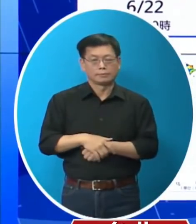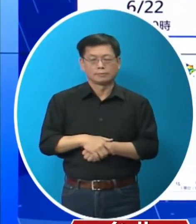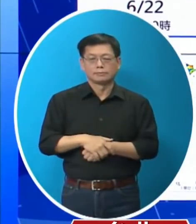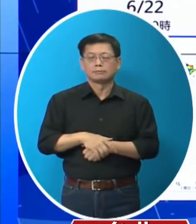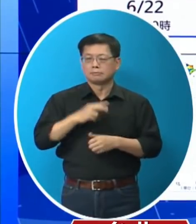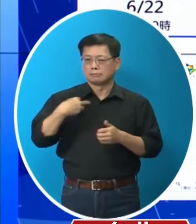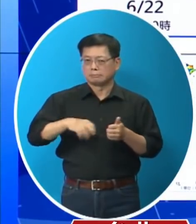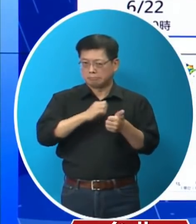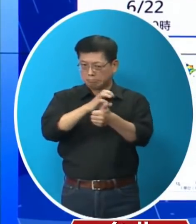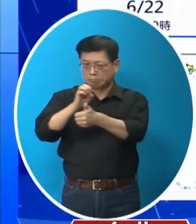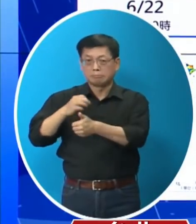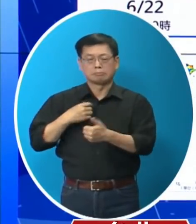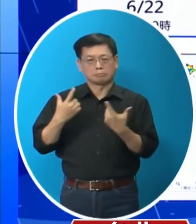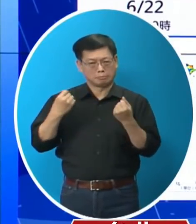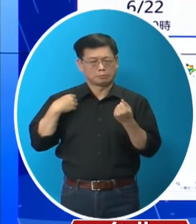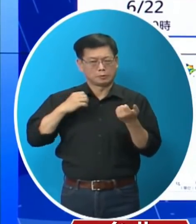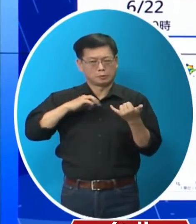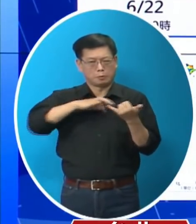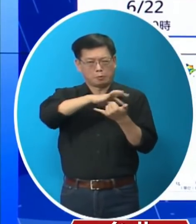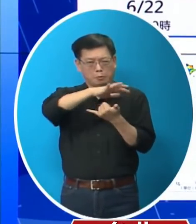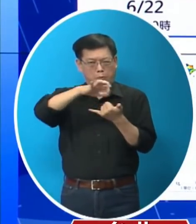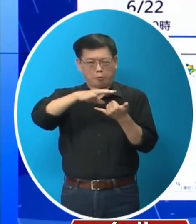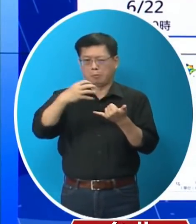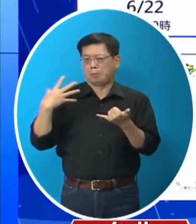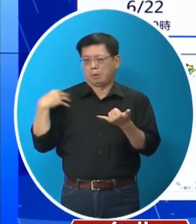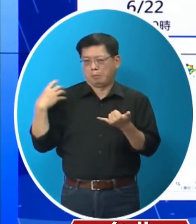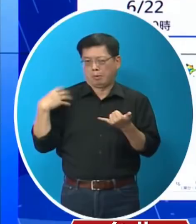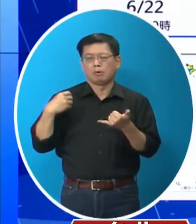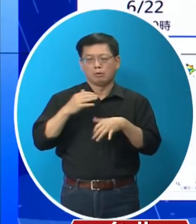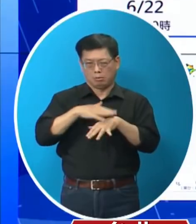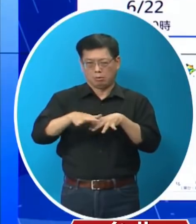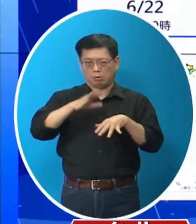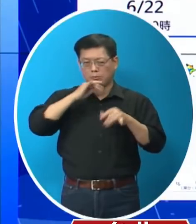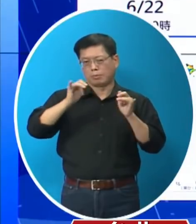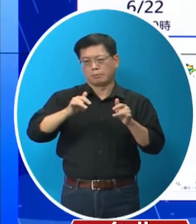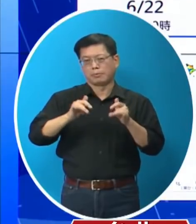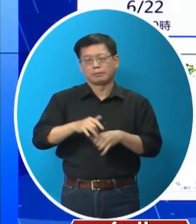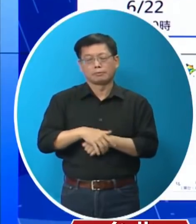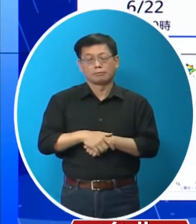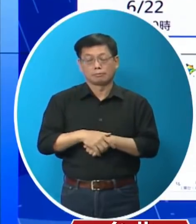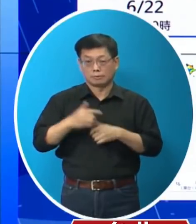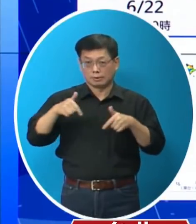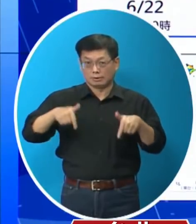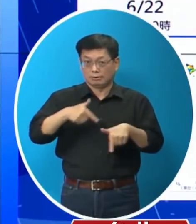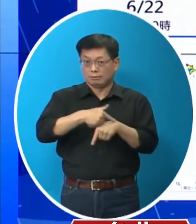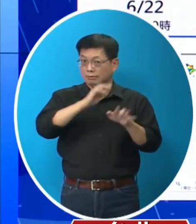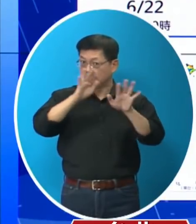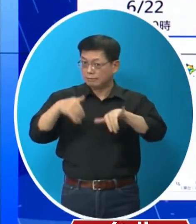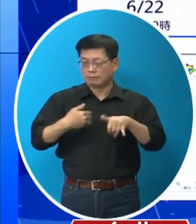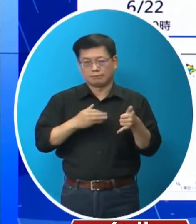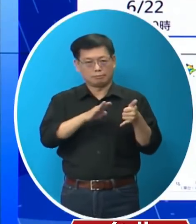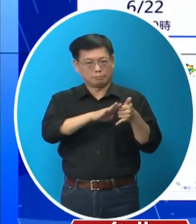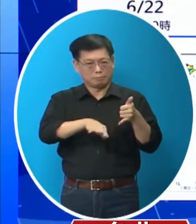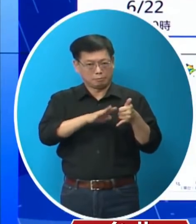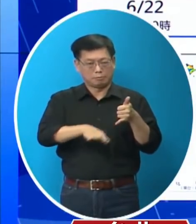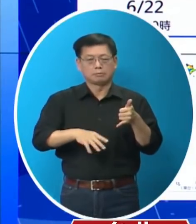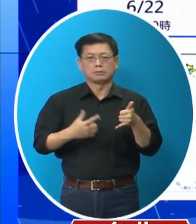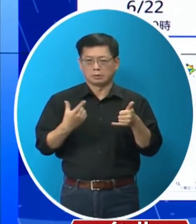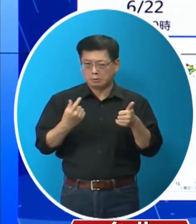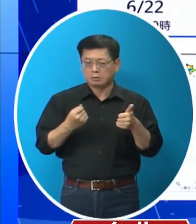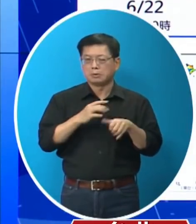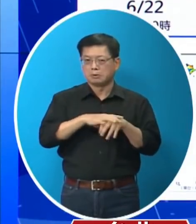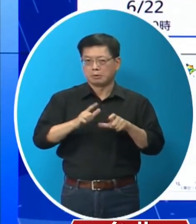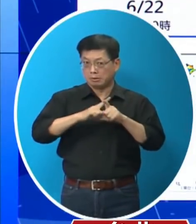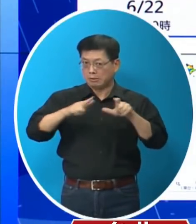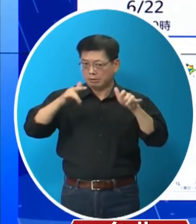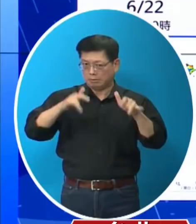明天白天之后，我们要提醒锋面还是在台湾的上头，天气还是比较不稳定，西南风带来对南部地区可能都还是有一些局部